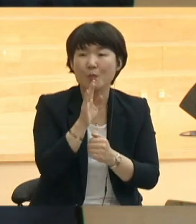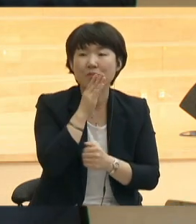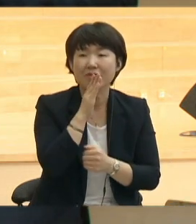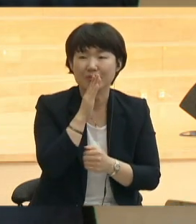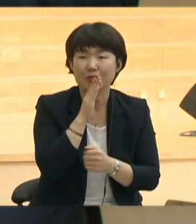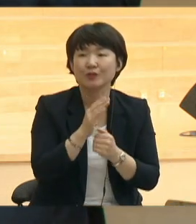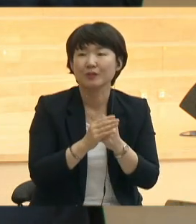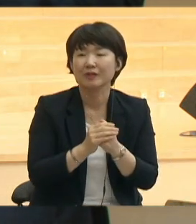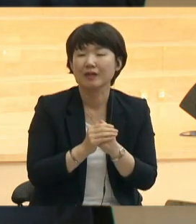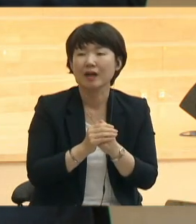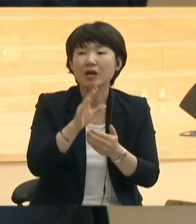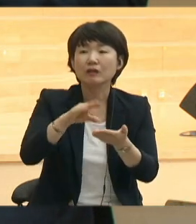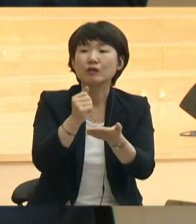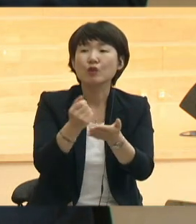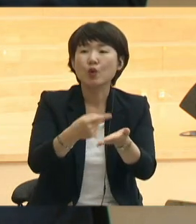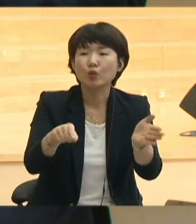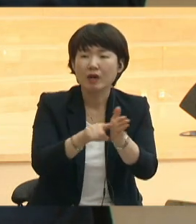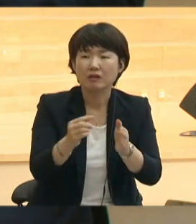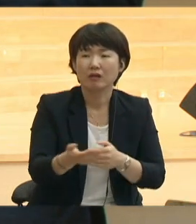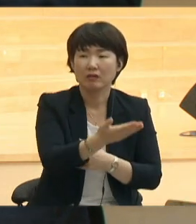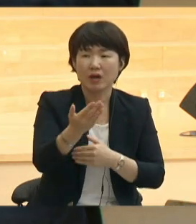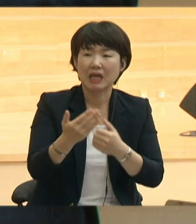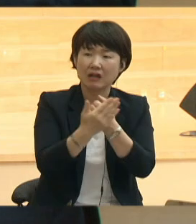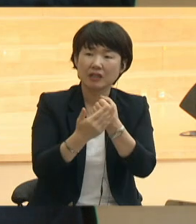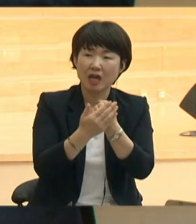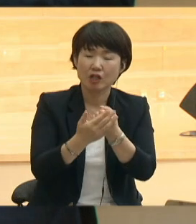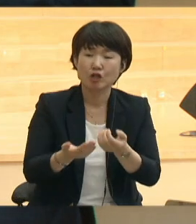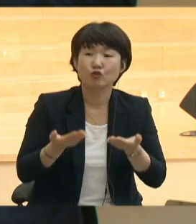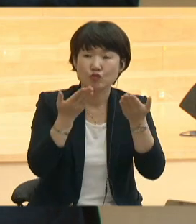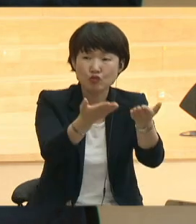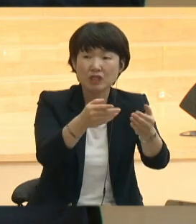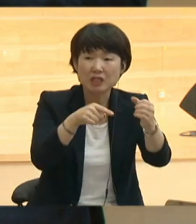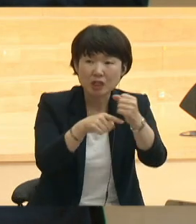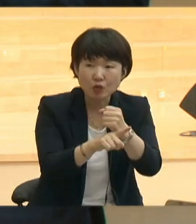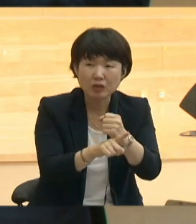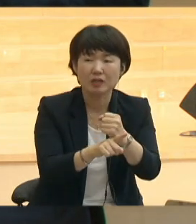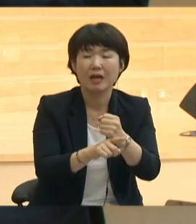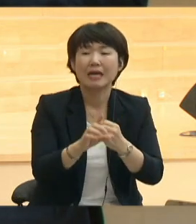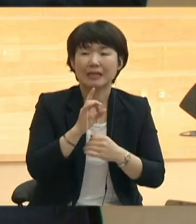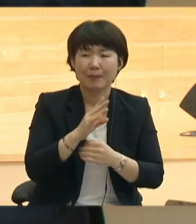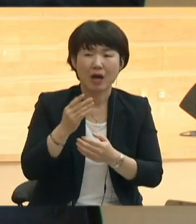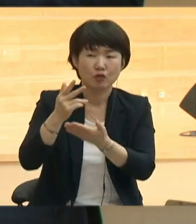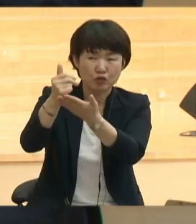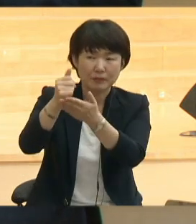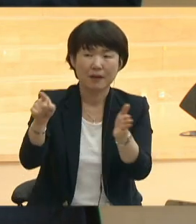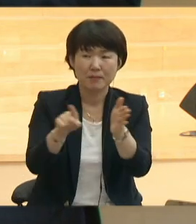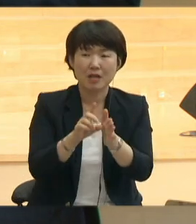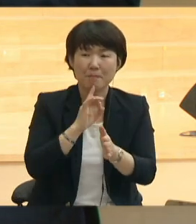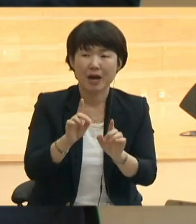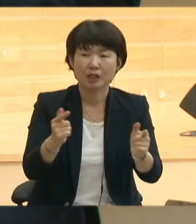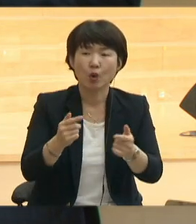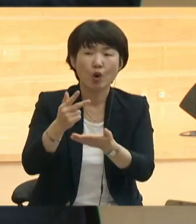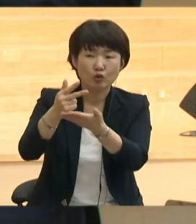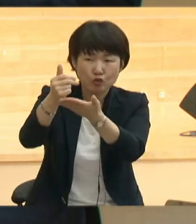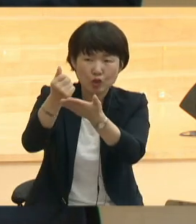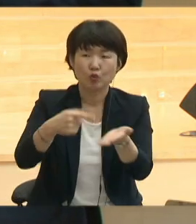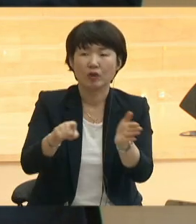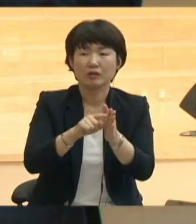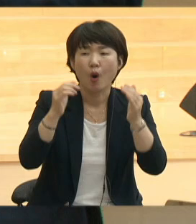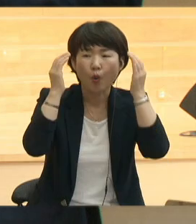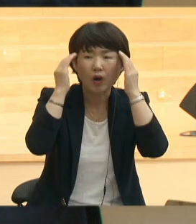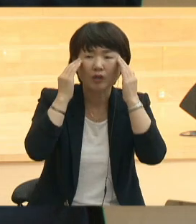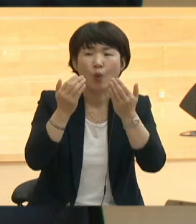시자 그리스도를 위하여 너희에게 은혜를 주신 것은 다만 그를 믿을 뿐 아니라 또한 그를 위하여 고난도 받게